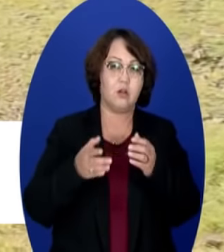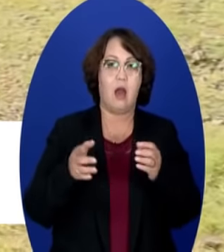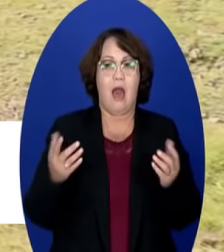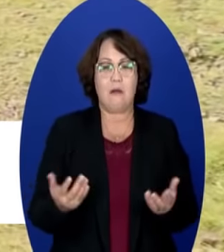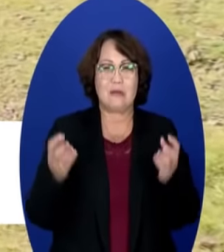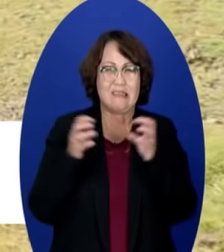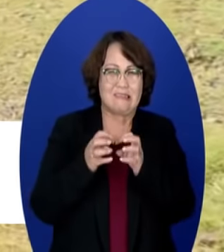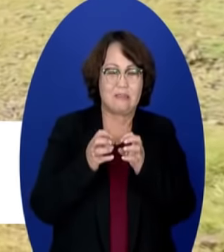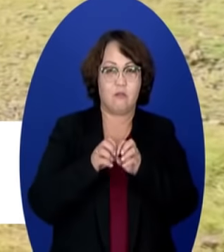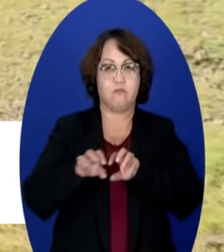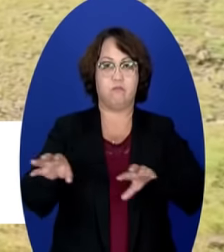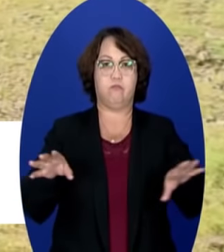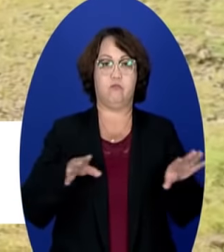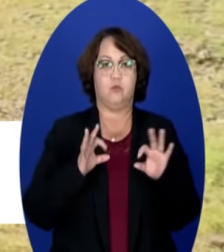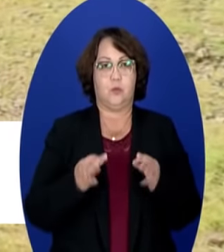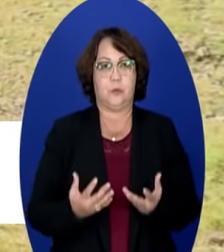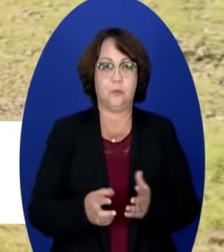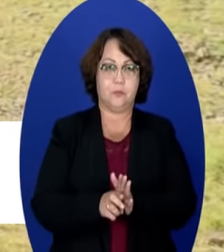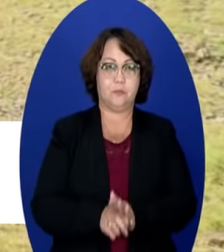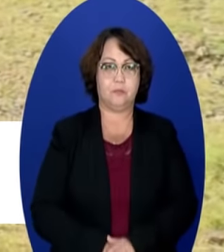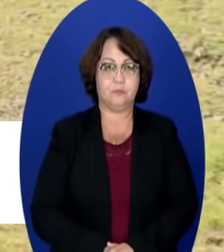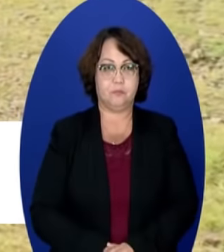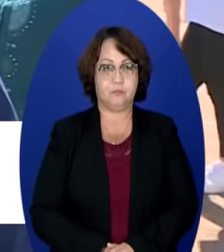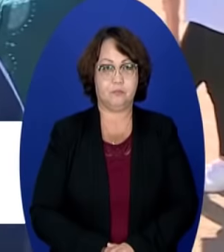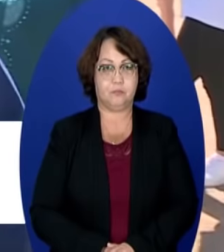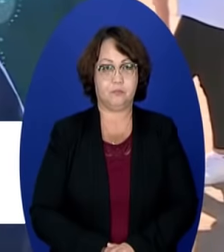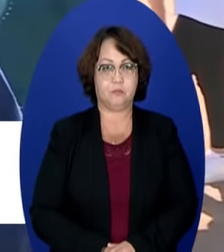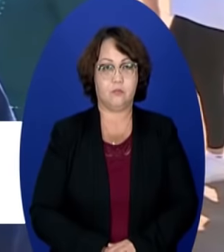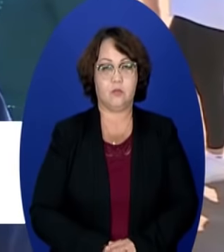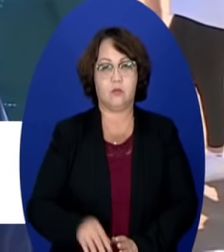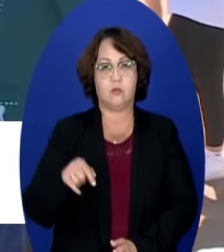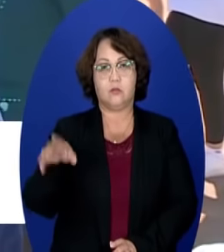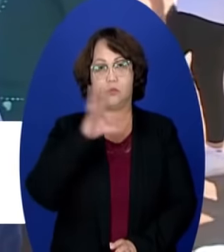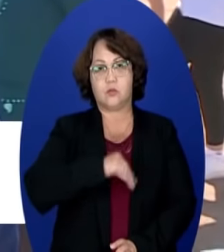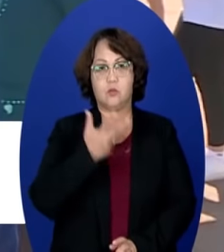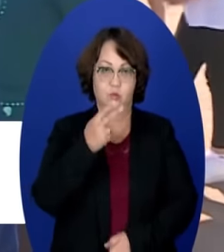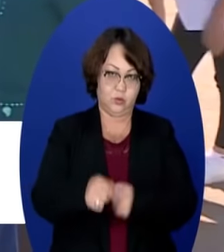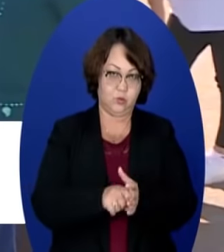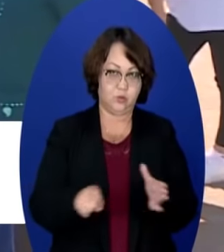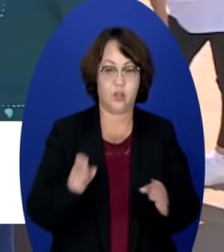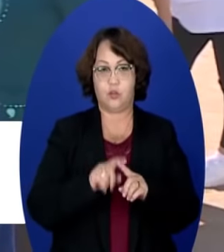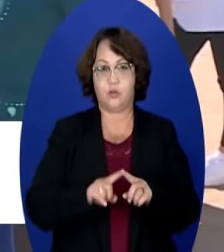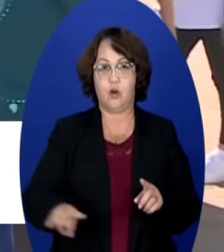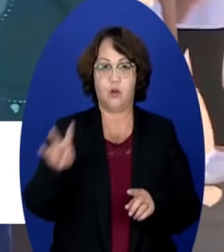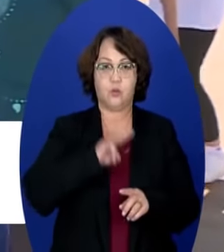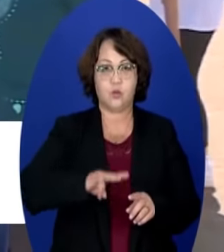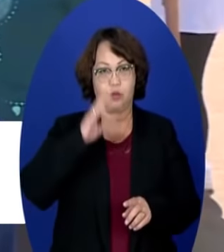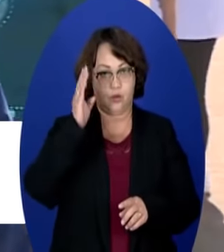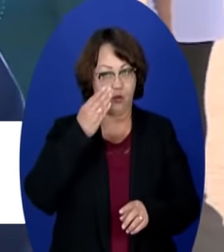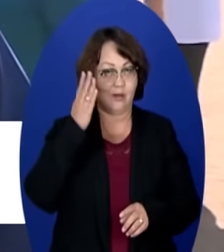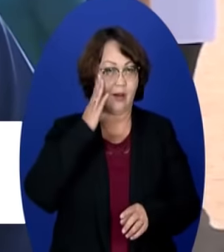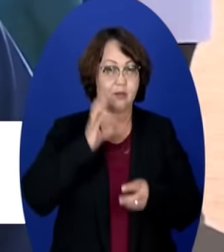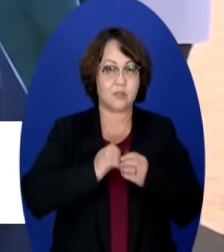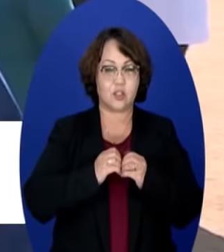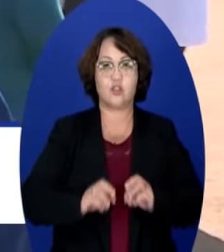ач холбогдолтой гэдгийг холбогдох албаныхан онцлог хэлж байна. Ер нь бол одоо бид нар 30 жил үндсэндээ хөдөө орон нутаг тодорхой хэмжээнд өөрчлөгдлөө.